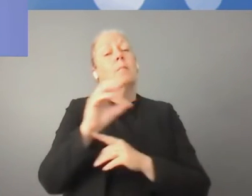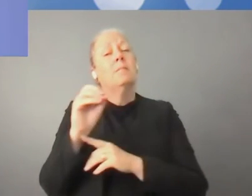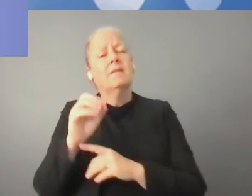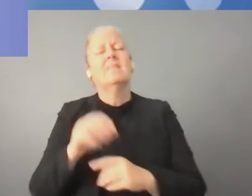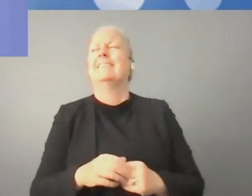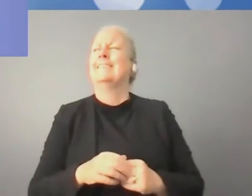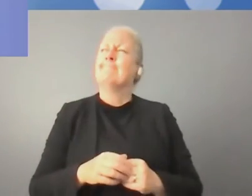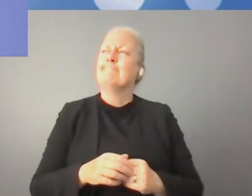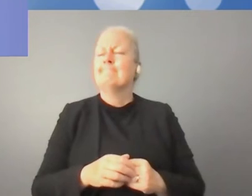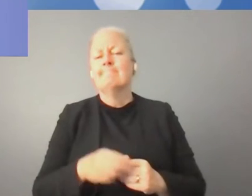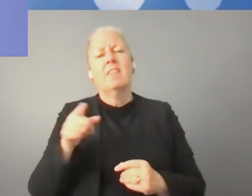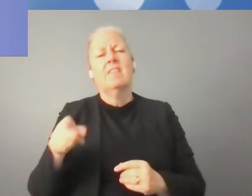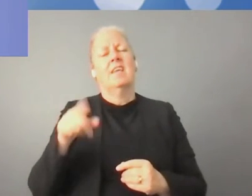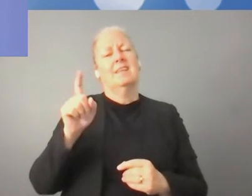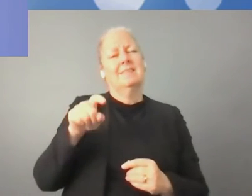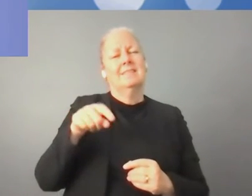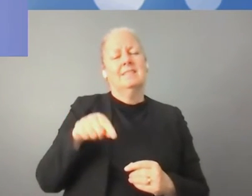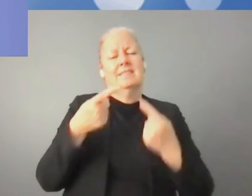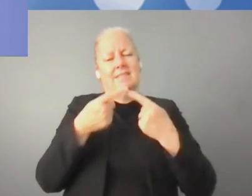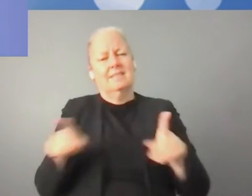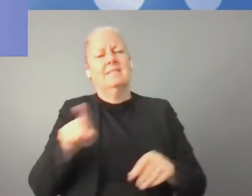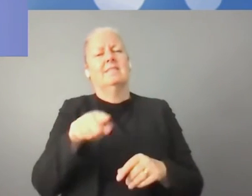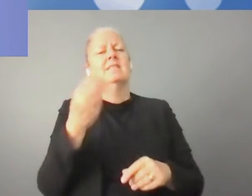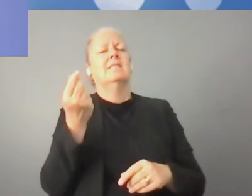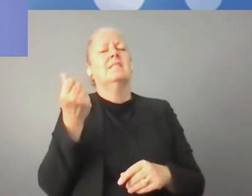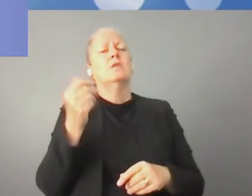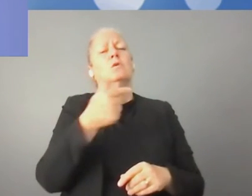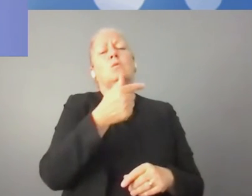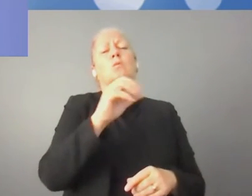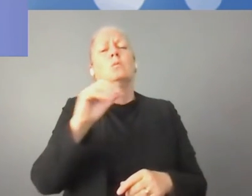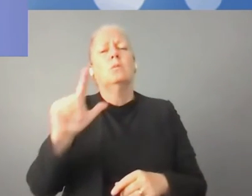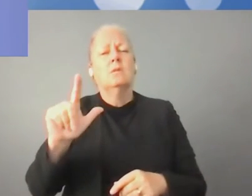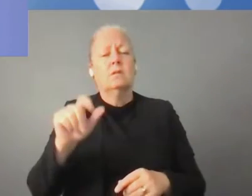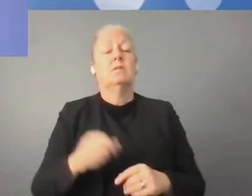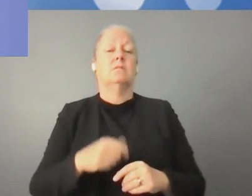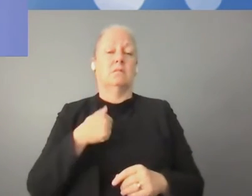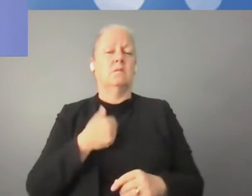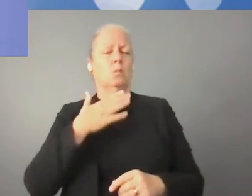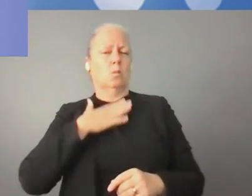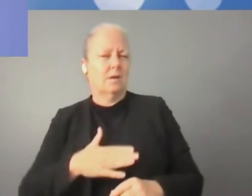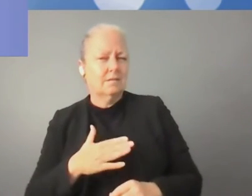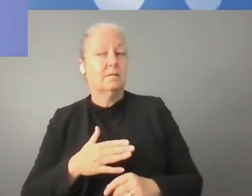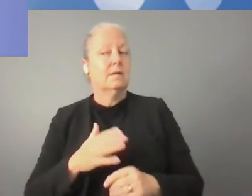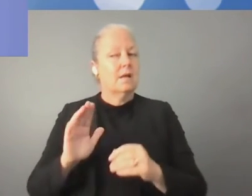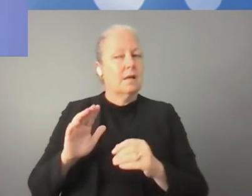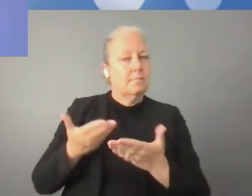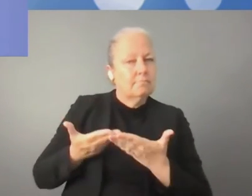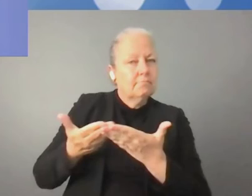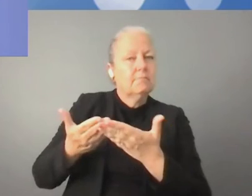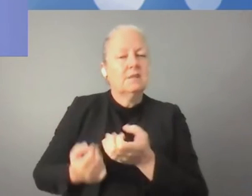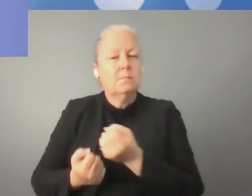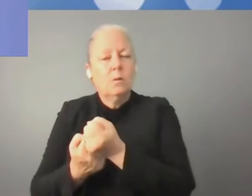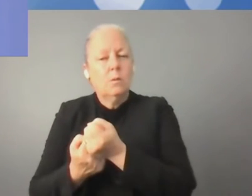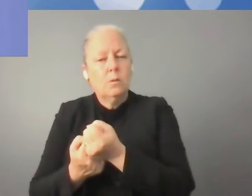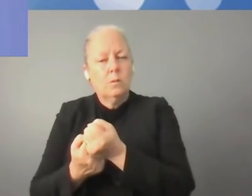Мы хотим, чтобы это было более распространенно. Иной момент. Необходима помощь в цифровой трансформации